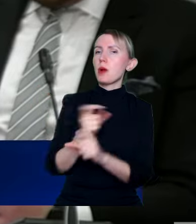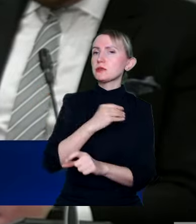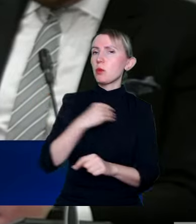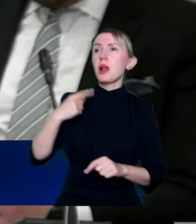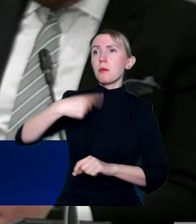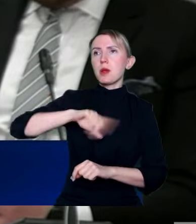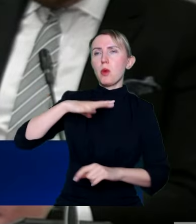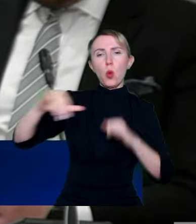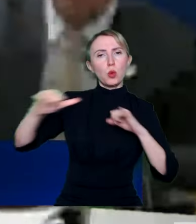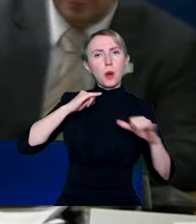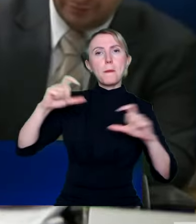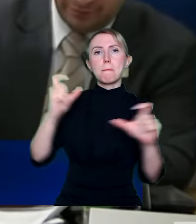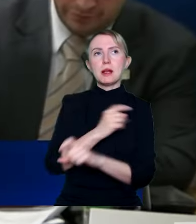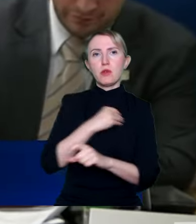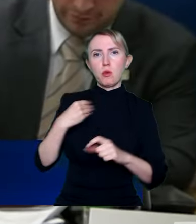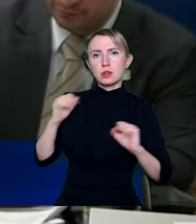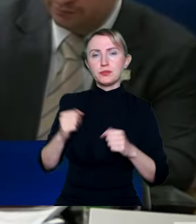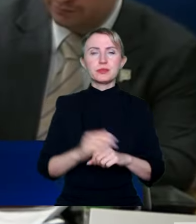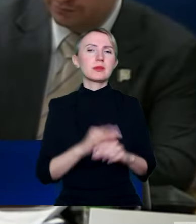państwo polskie działało. Mamy rok